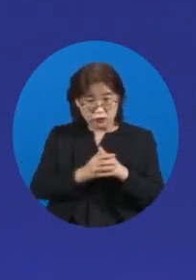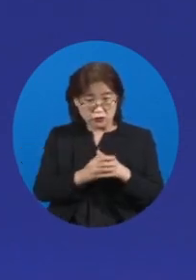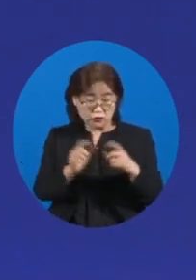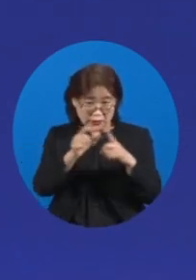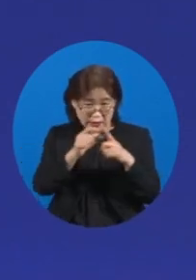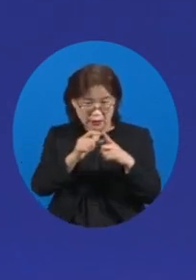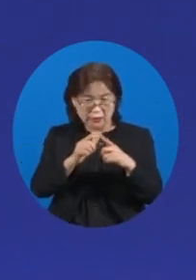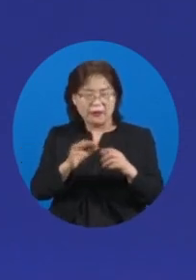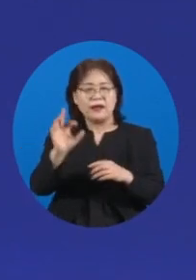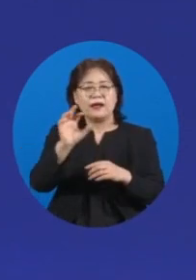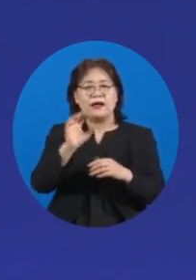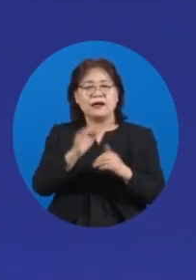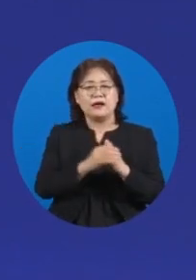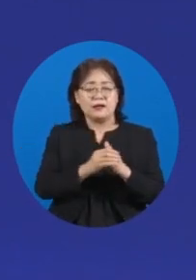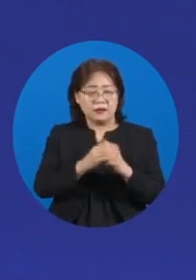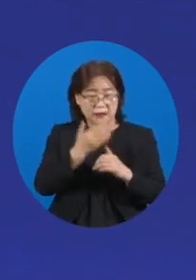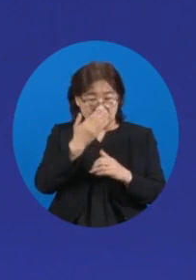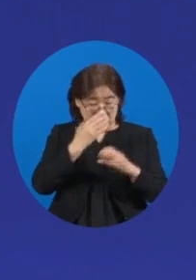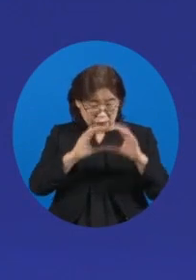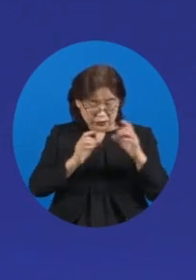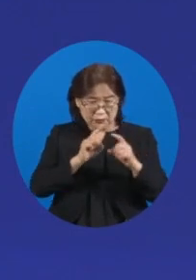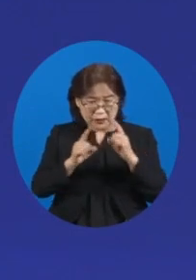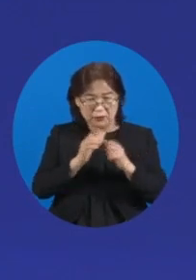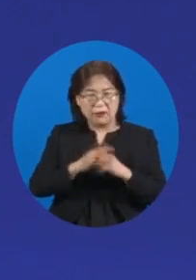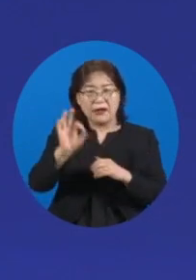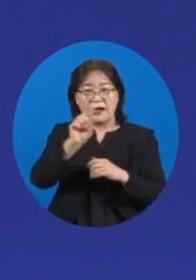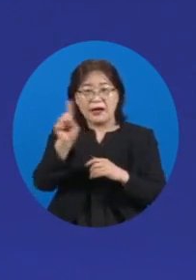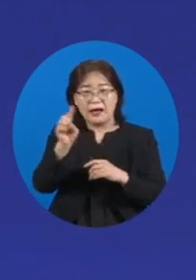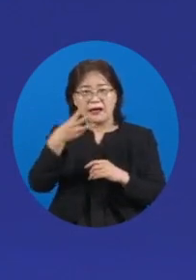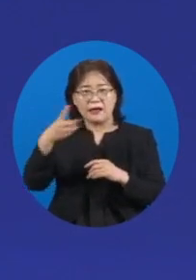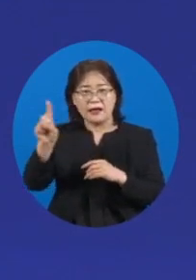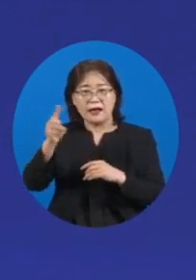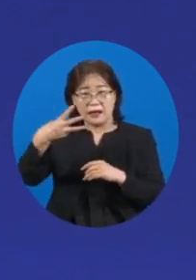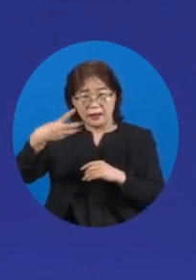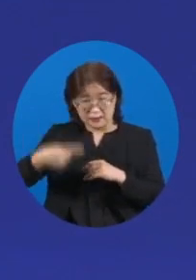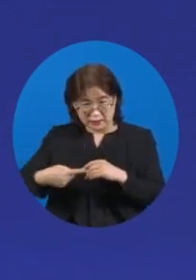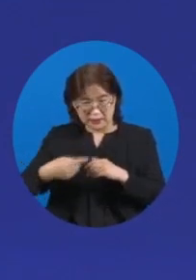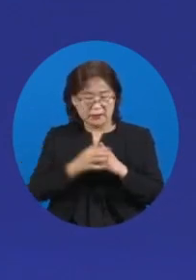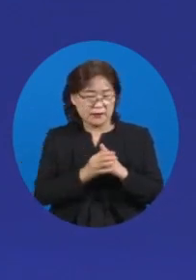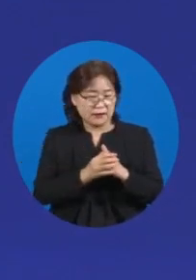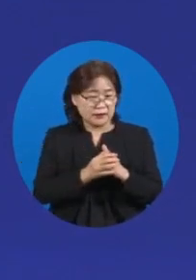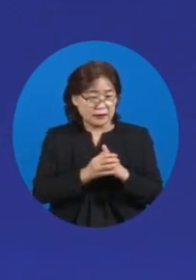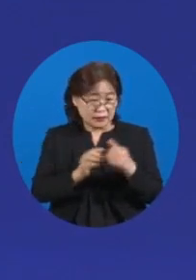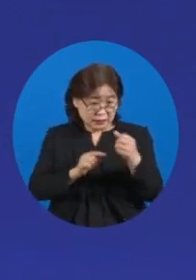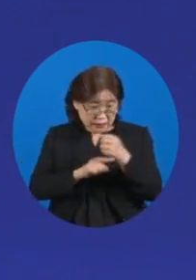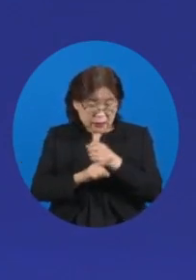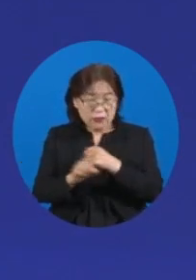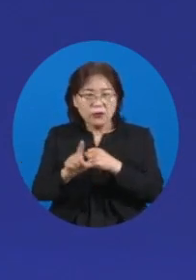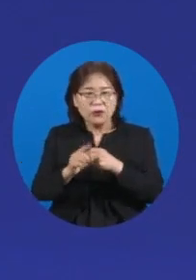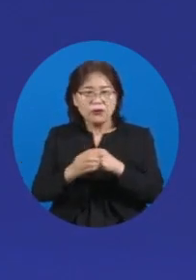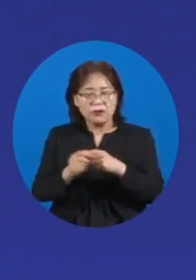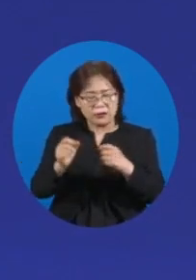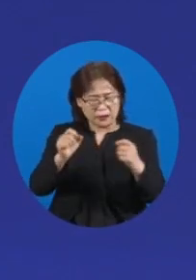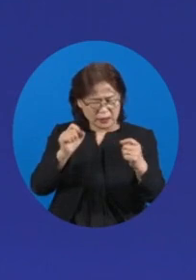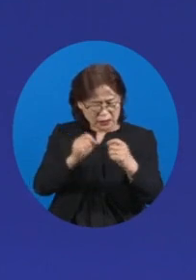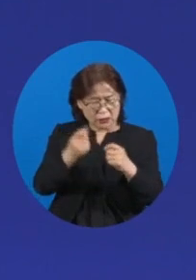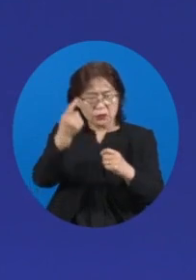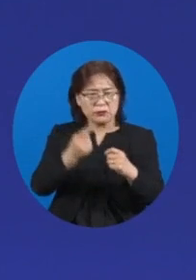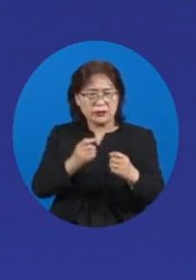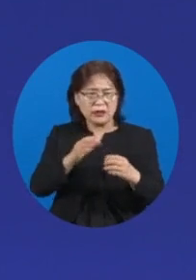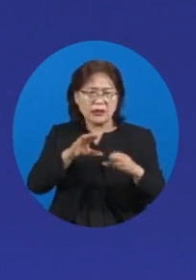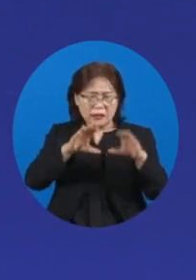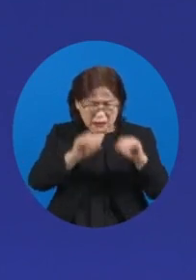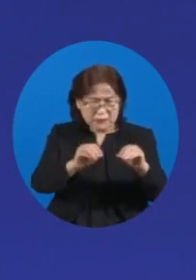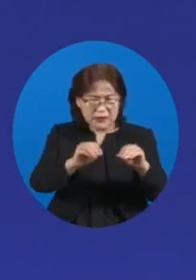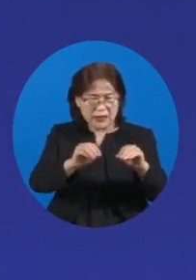라고 하는 말이거든요 그런데 이 뜻이 뭐냐면 가까이 오지 못하게 하다 금지